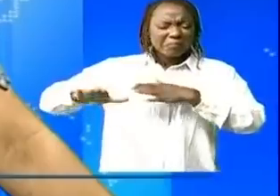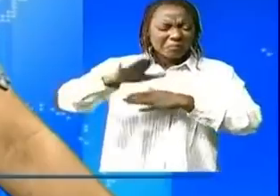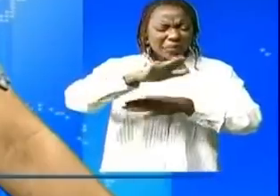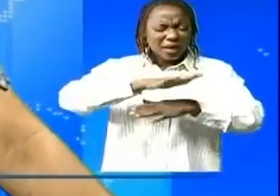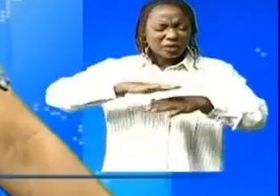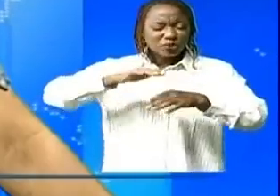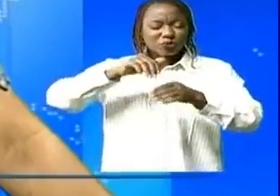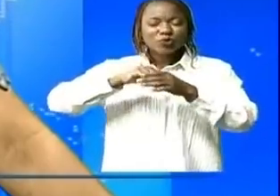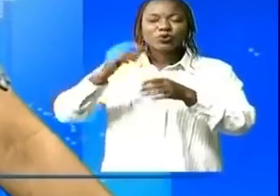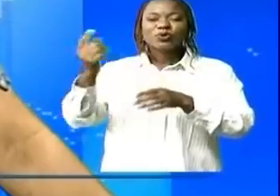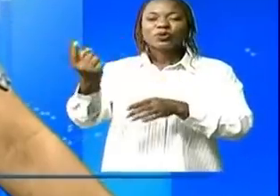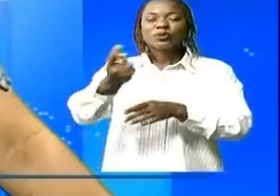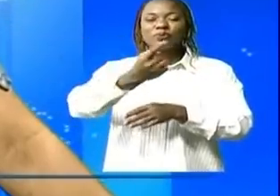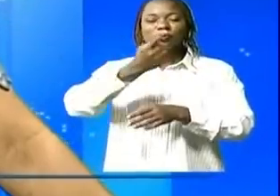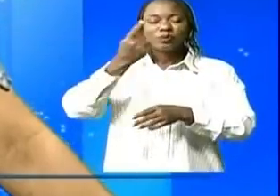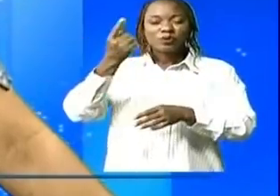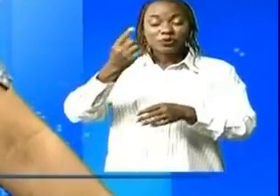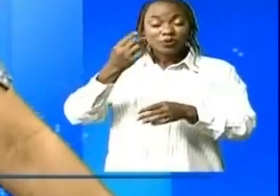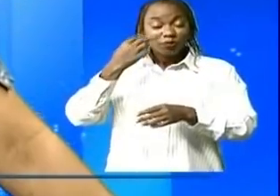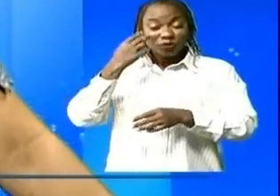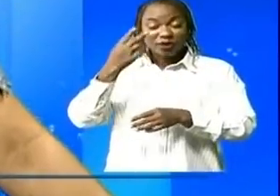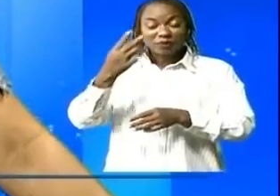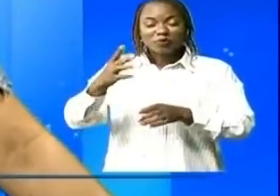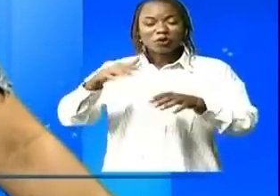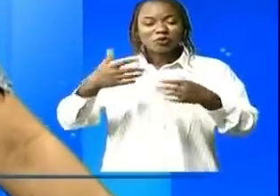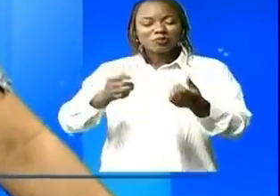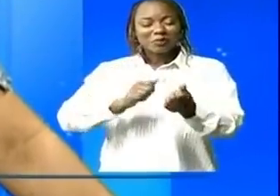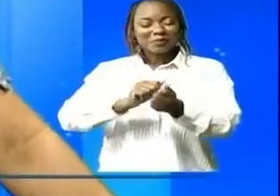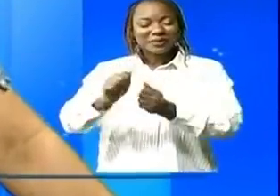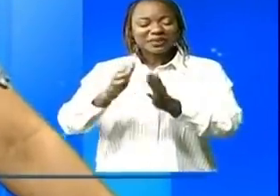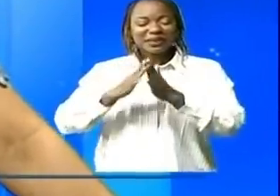paroisses de l'archidiocèse de Kinshasa.